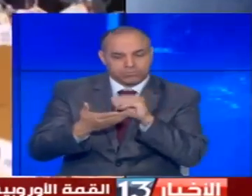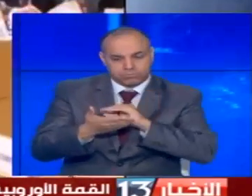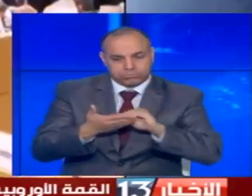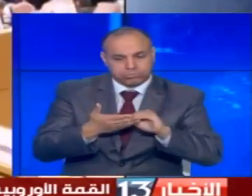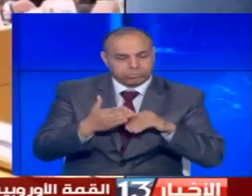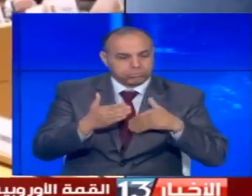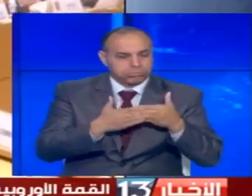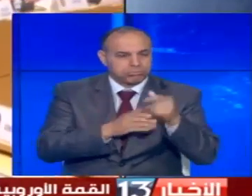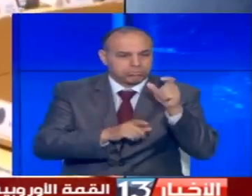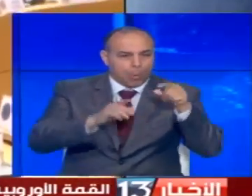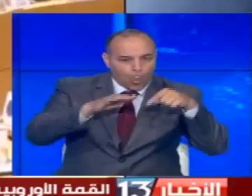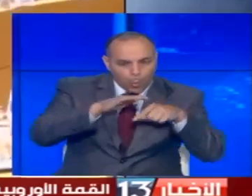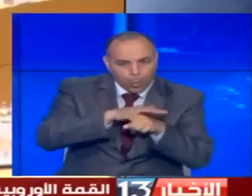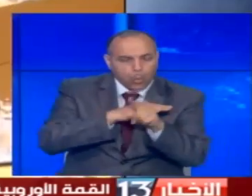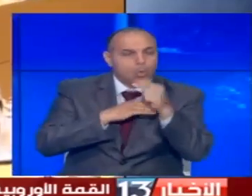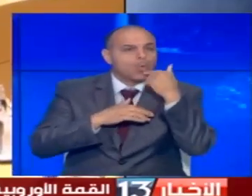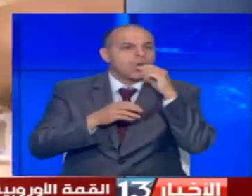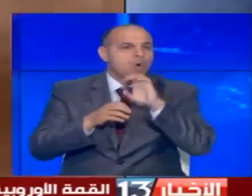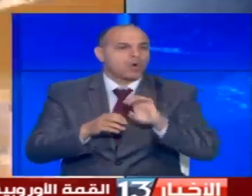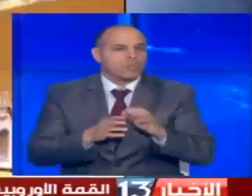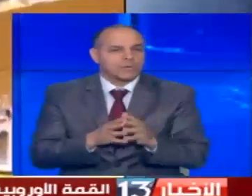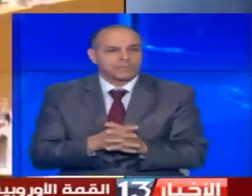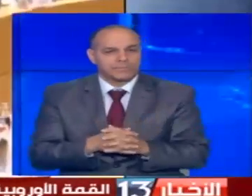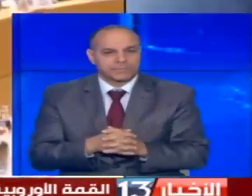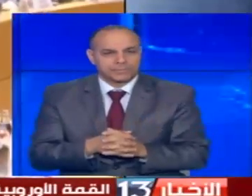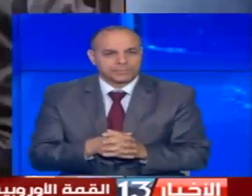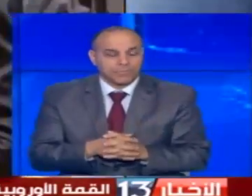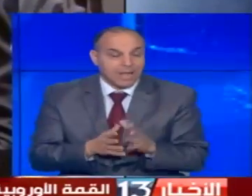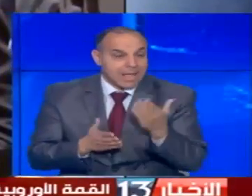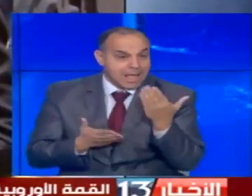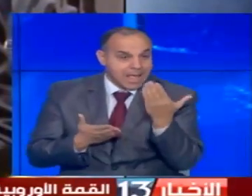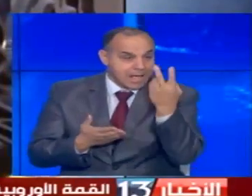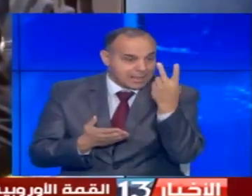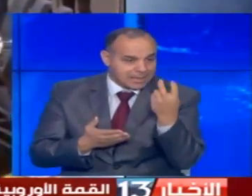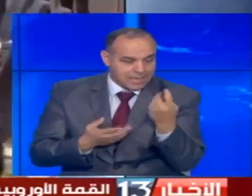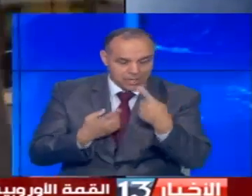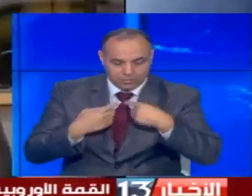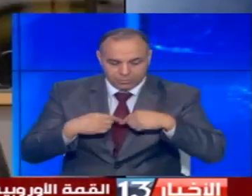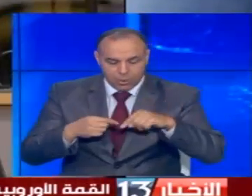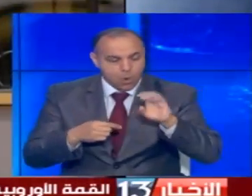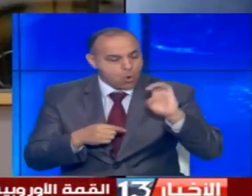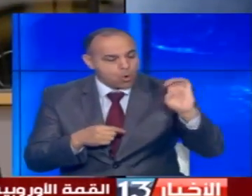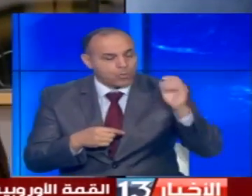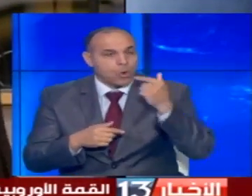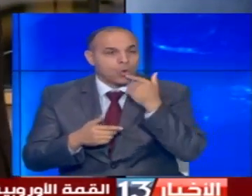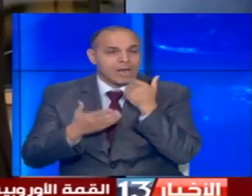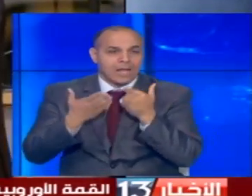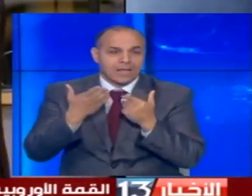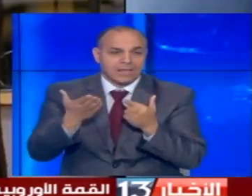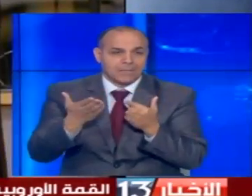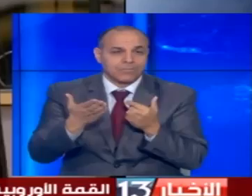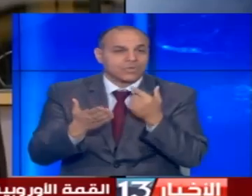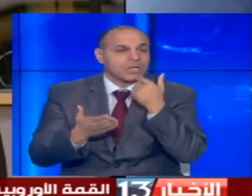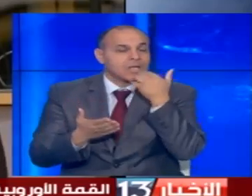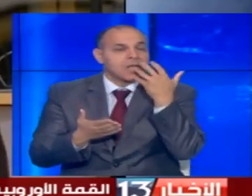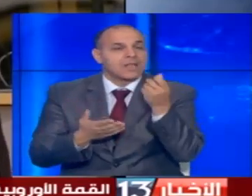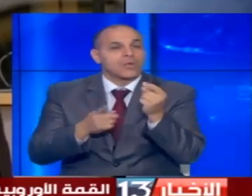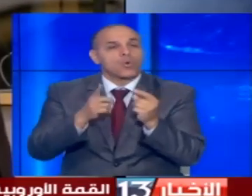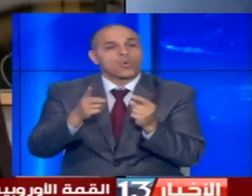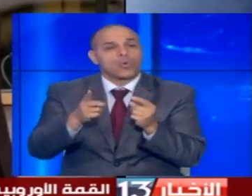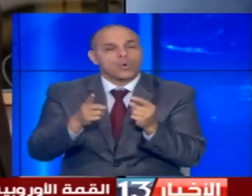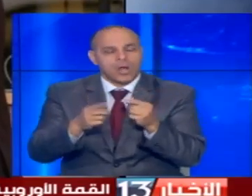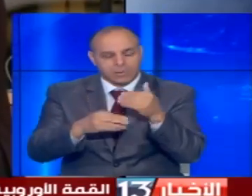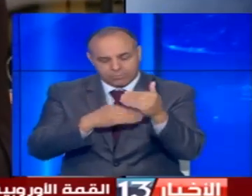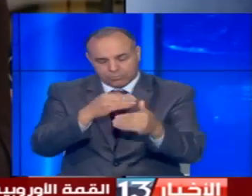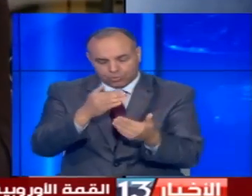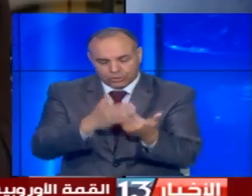وصول المهاجرين الى التكتل الاوروبي وياتي اليوم الثاني للقمه الاوروبيه في اعقاب مناقشات مطوله امس تناولت